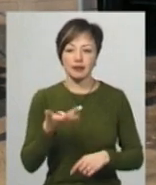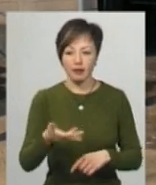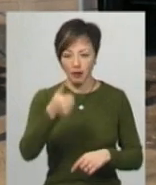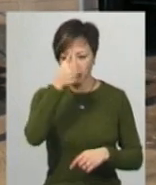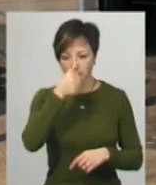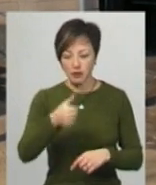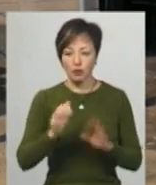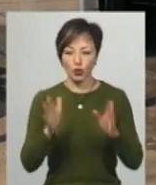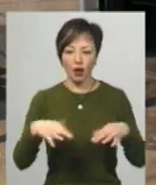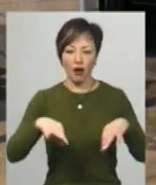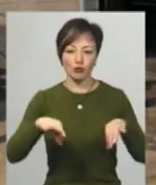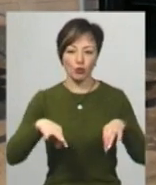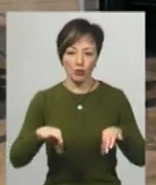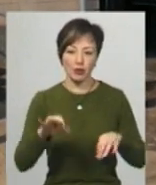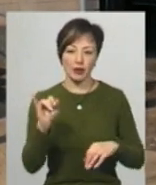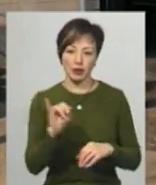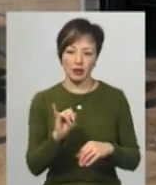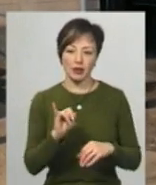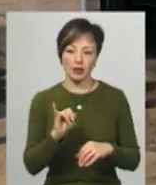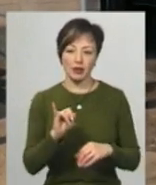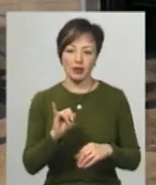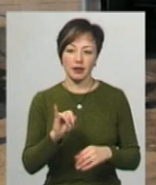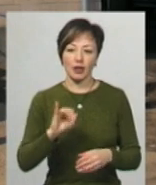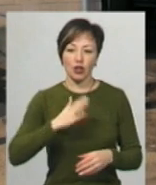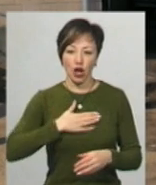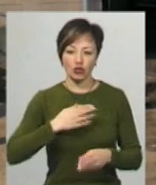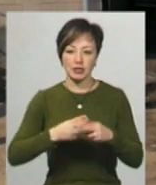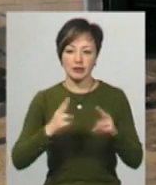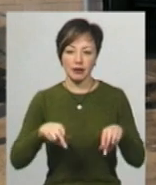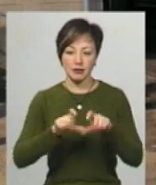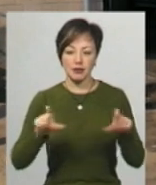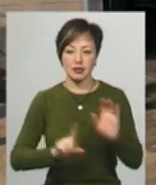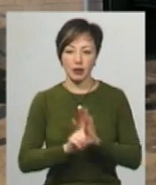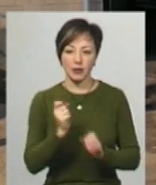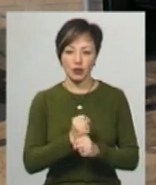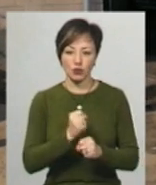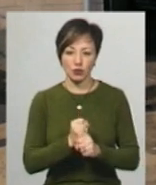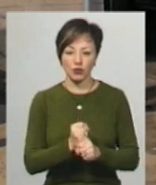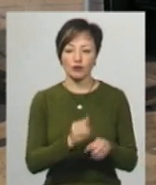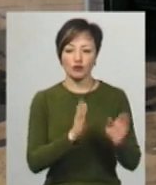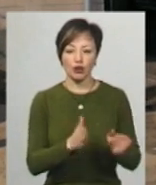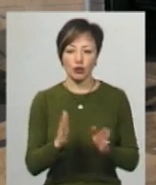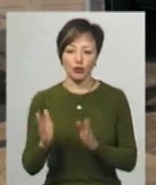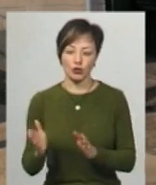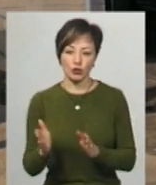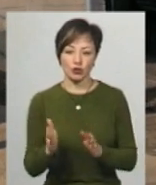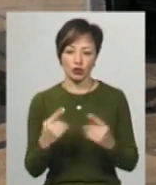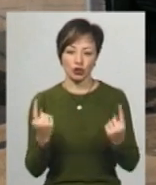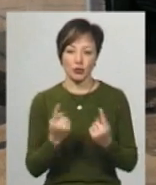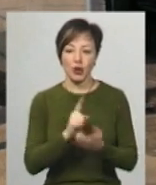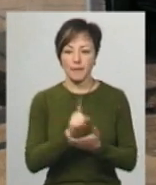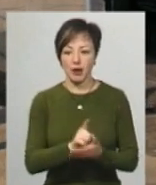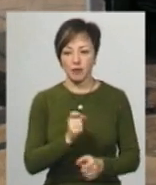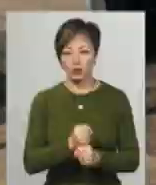отримає автомобіль і дільнична станція наша запрацює в штатному режимі, так як вона